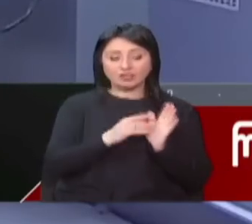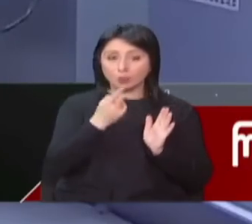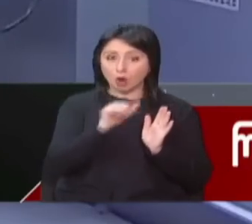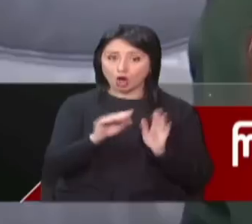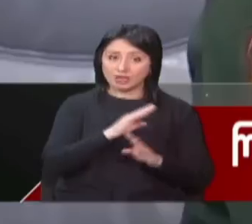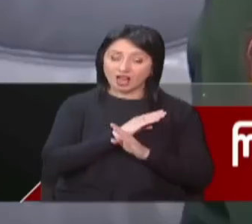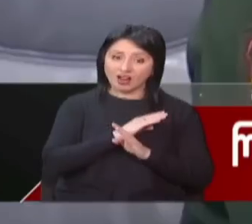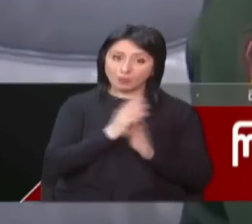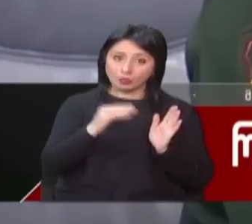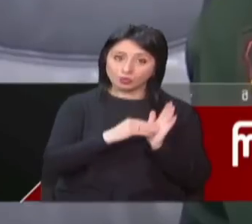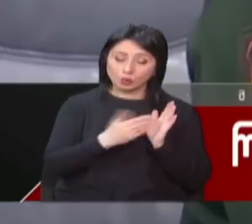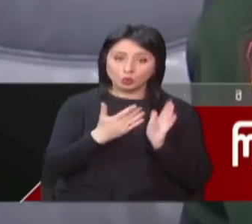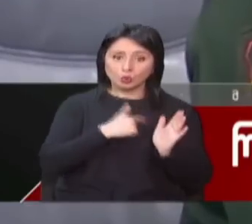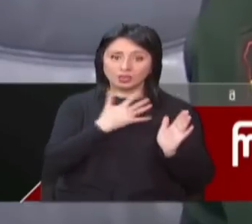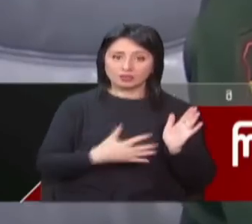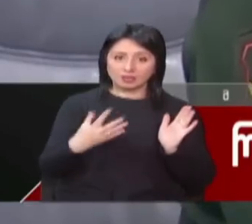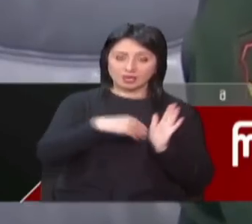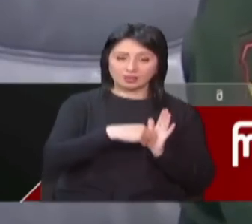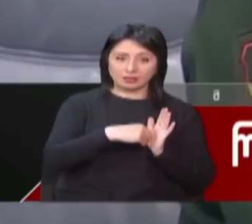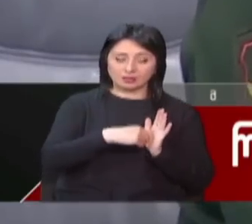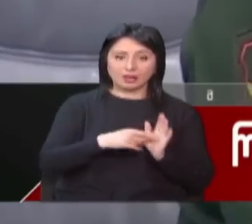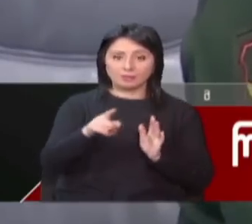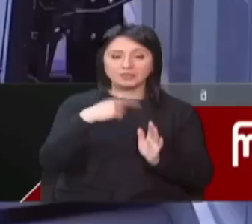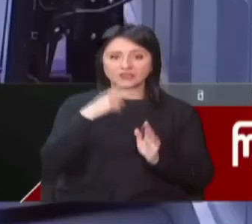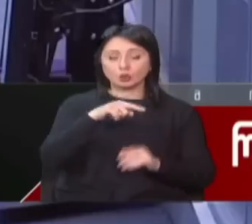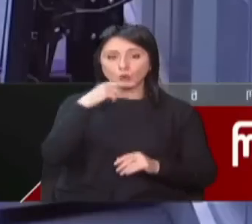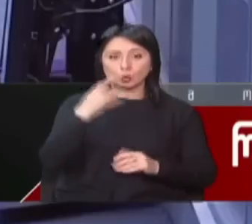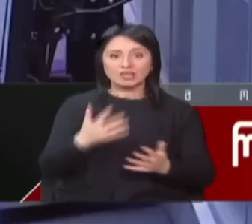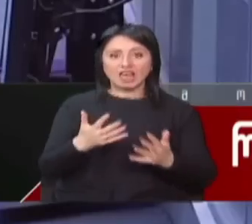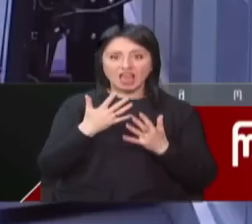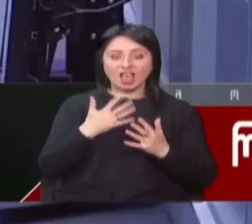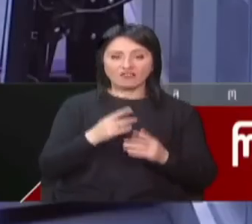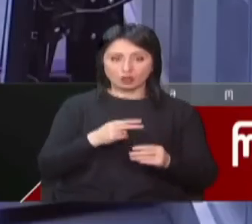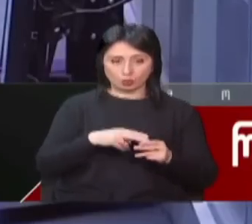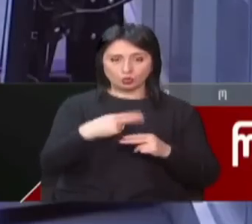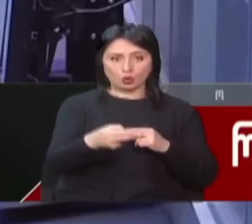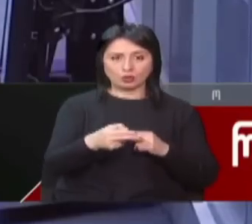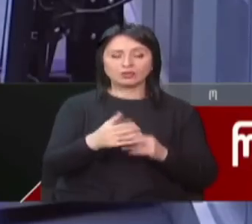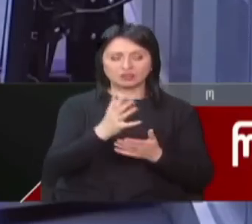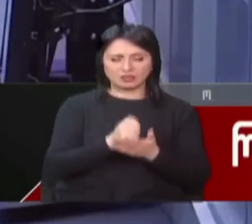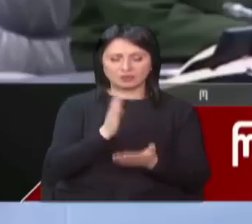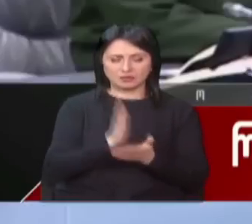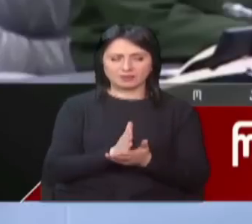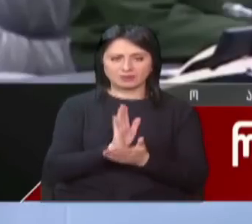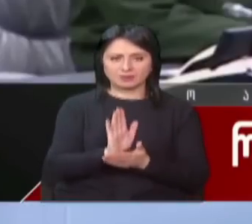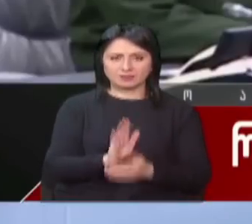მხოლოდ დაღუპულები მოიაზრებოდა თუ დაშავებულებიც. მისი თქმით, რუსეთს ეფექტური იერიშისთვის სახსრები